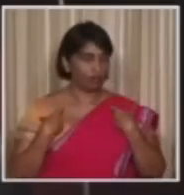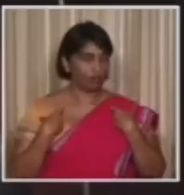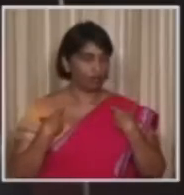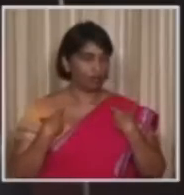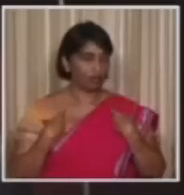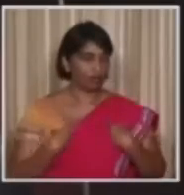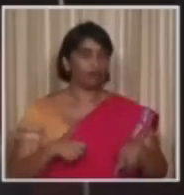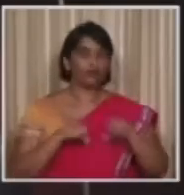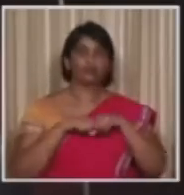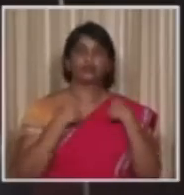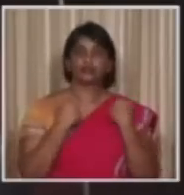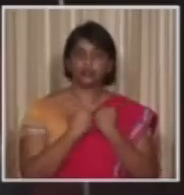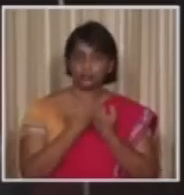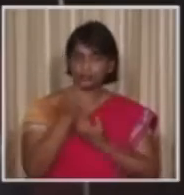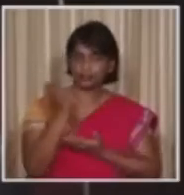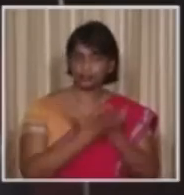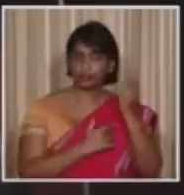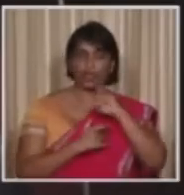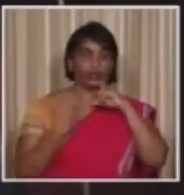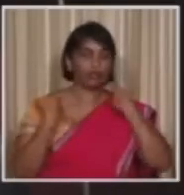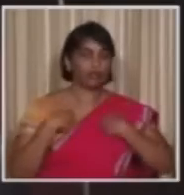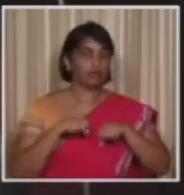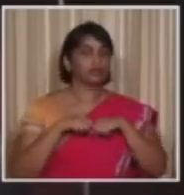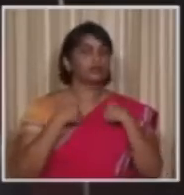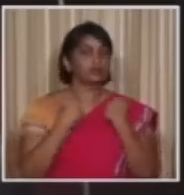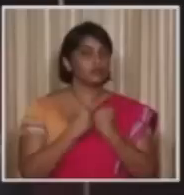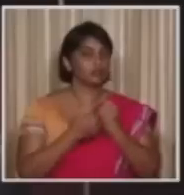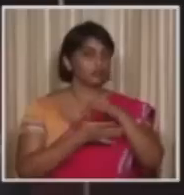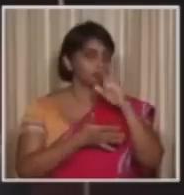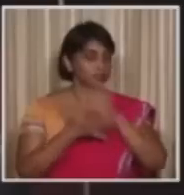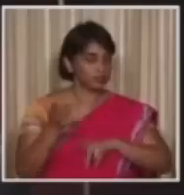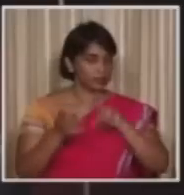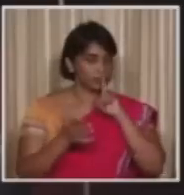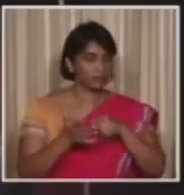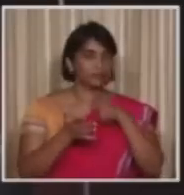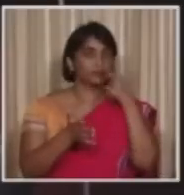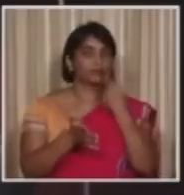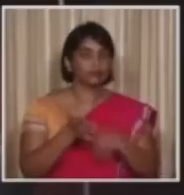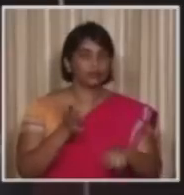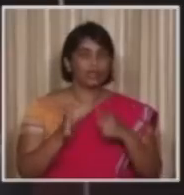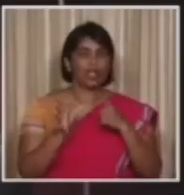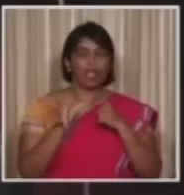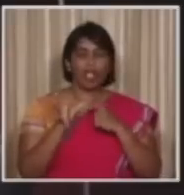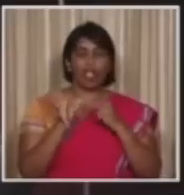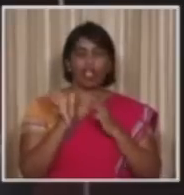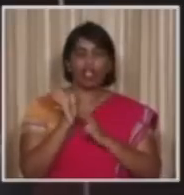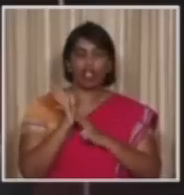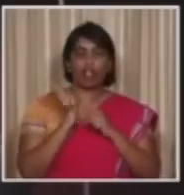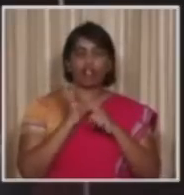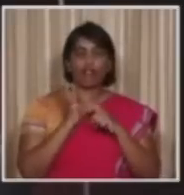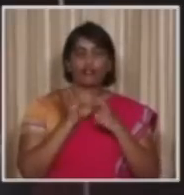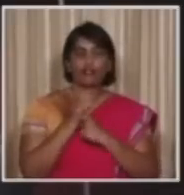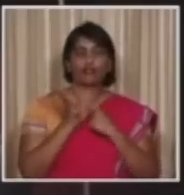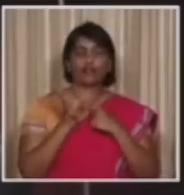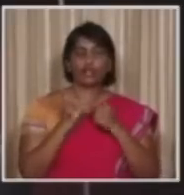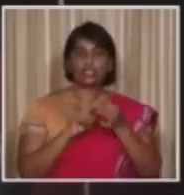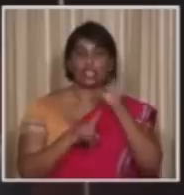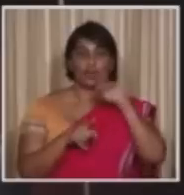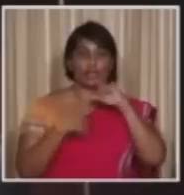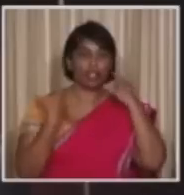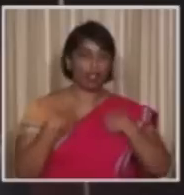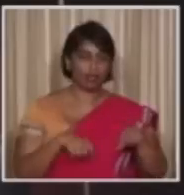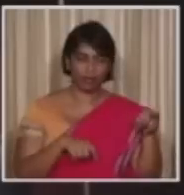නීතිඥ සංගමයෙන්. ඒ නීතිඥ සංගමයේ මේ ලියුමන යනකොට මේක අත්සන් කරලා තියෙන අනුර මැද්දේගොඩ ජනාධිපති